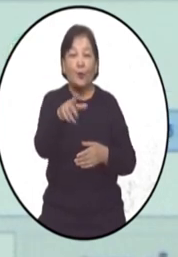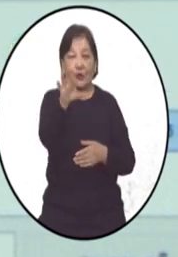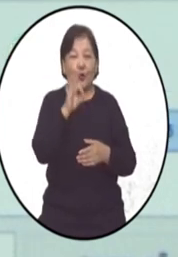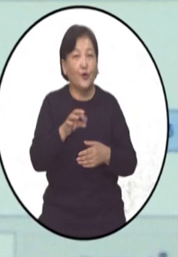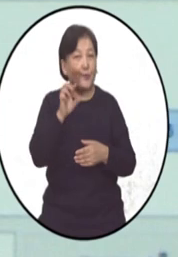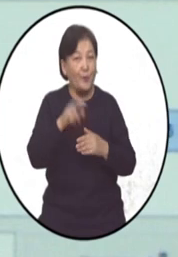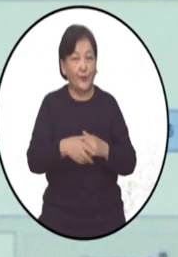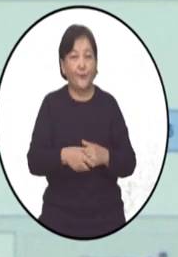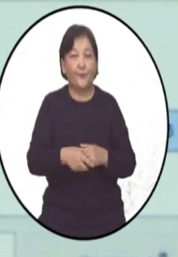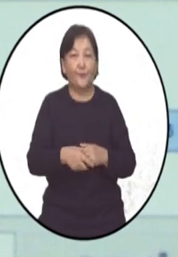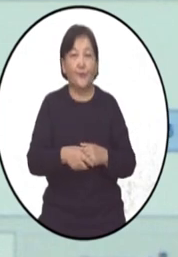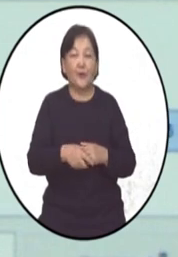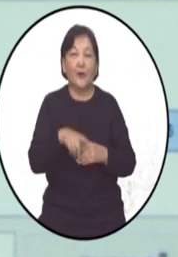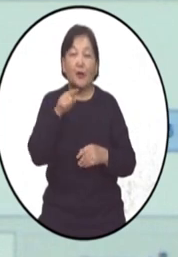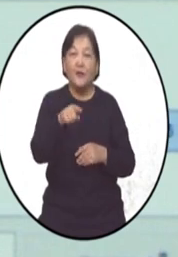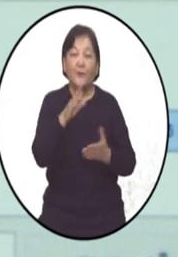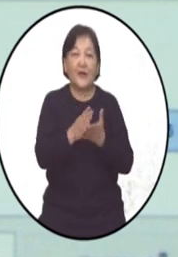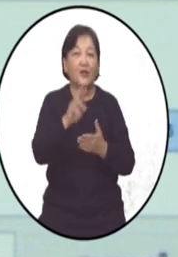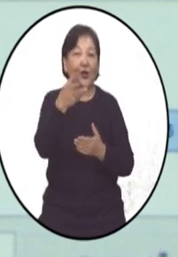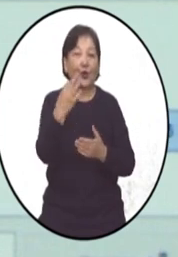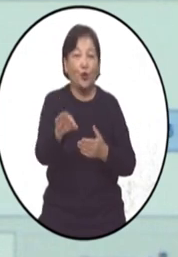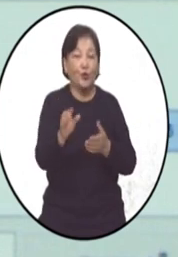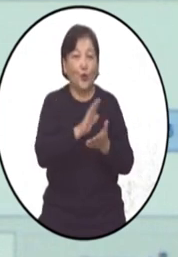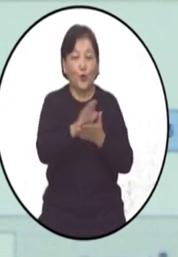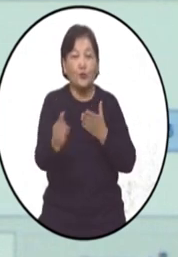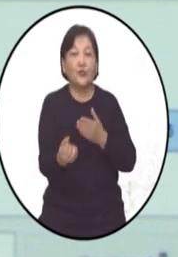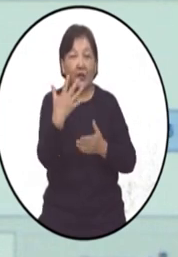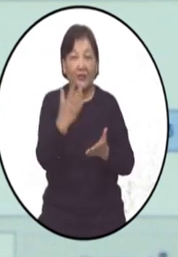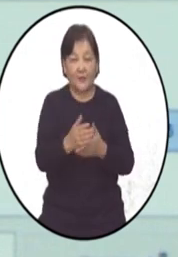юм бол Python дээр код нь гараад ирнэ гэсэн үг их код нь.